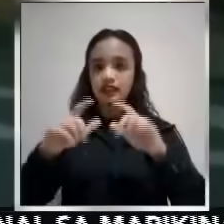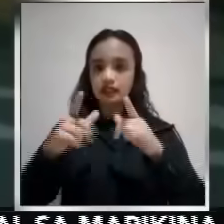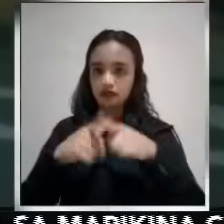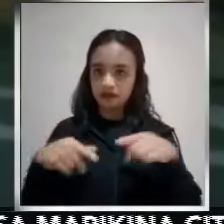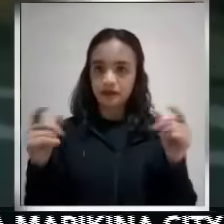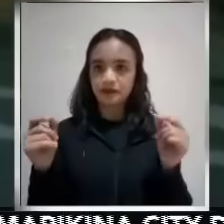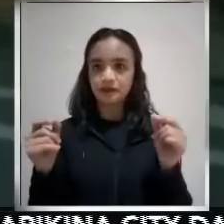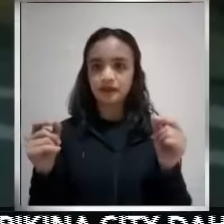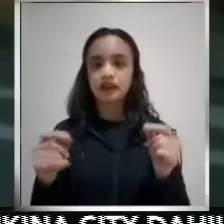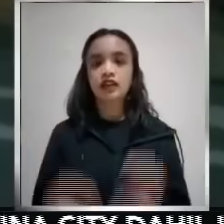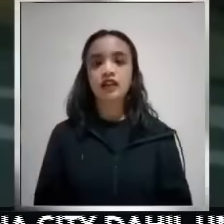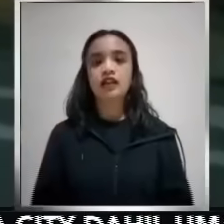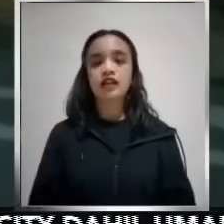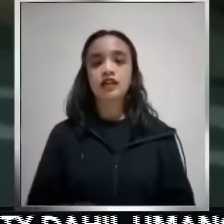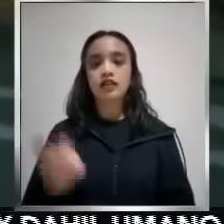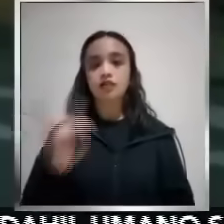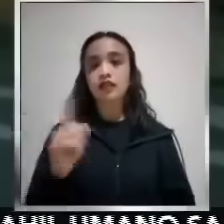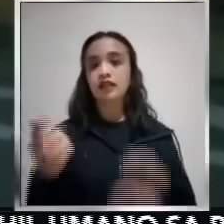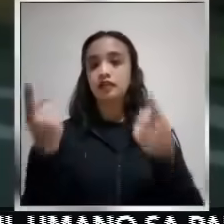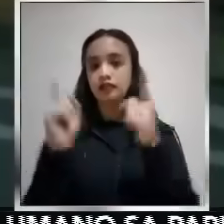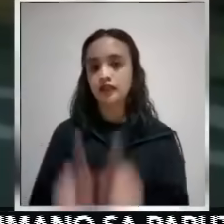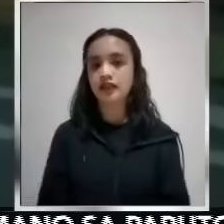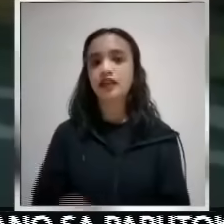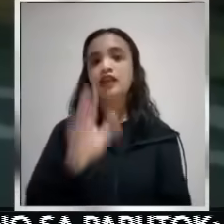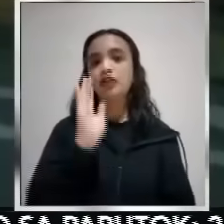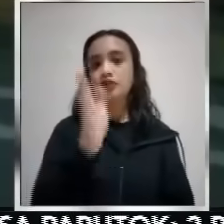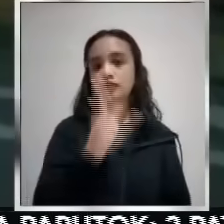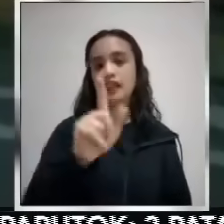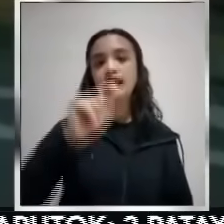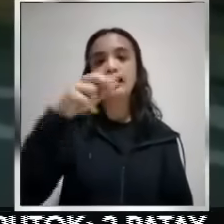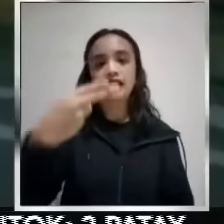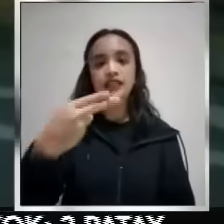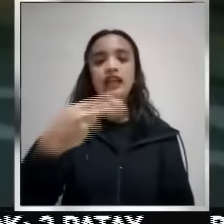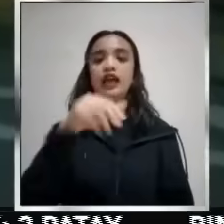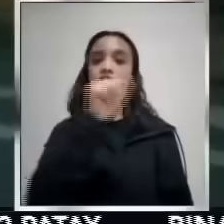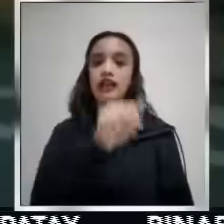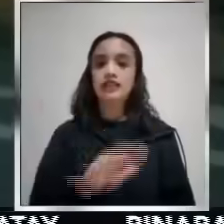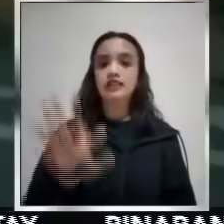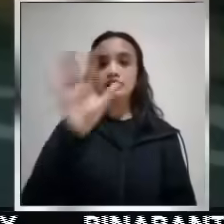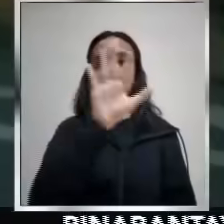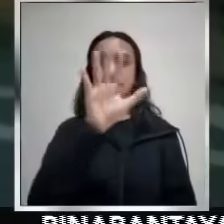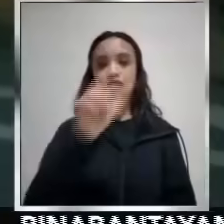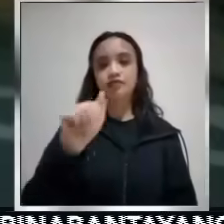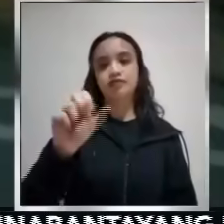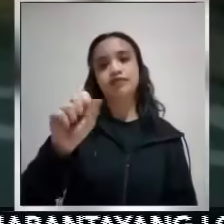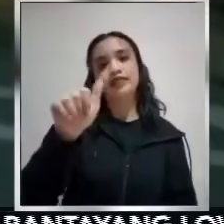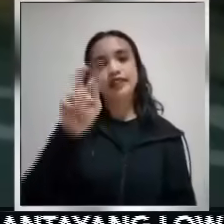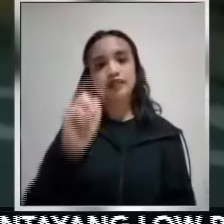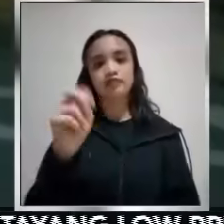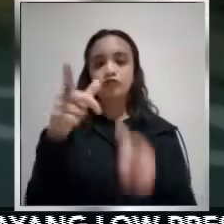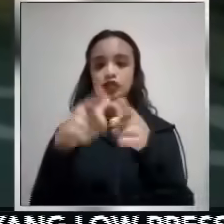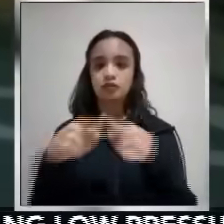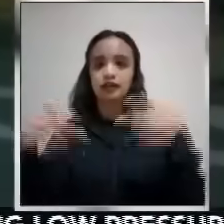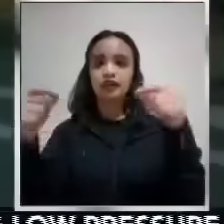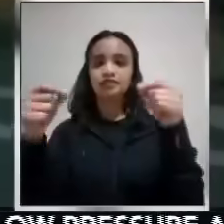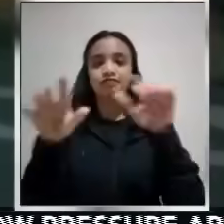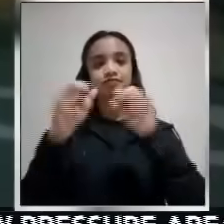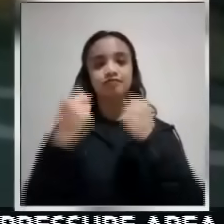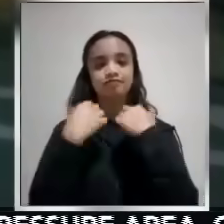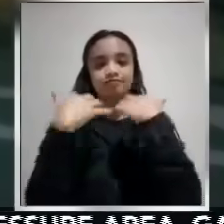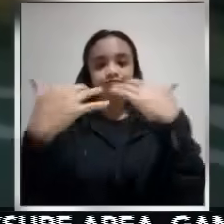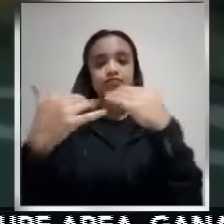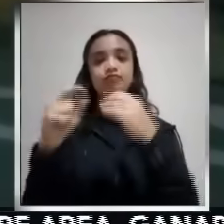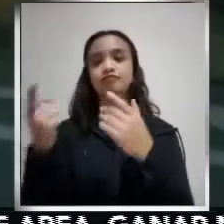ginanap na 50th Japan commemorative summit na dinaluhan ni Pangulong bombong Marcos iginiit niya yung